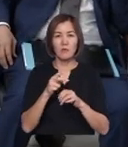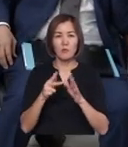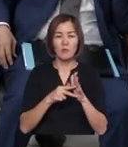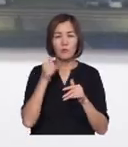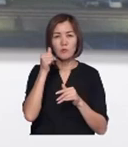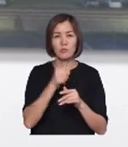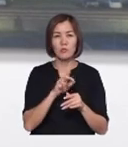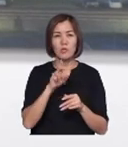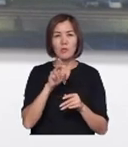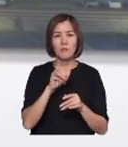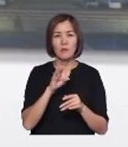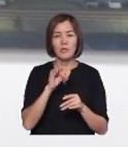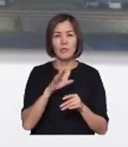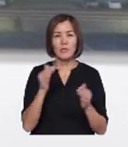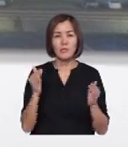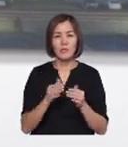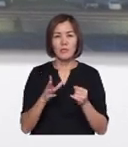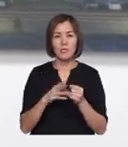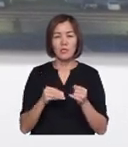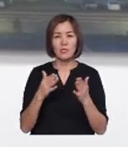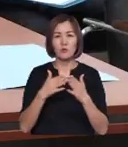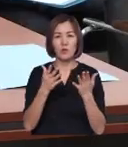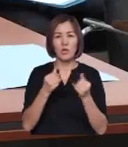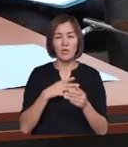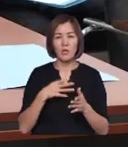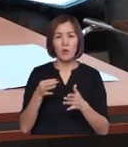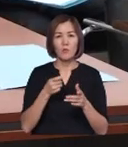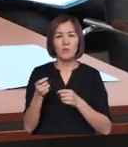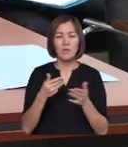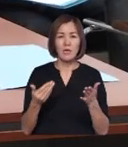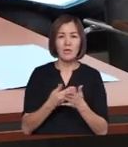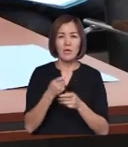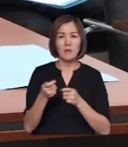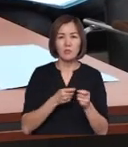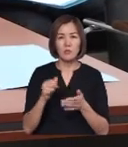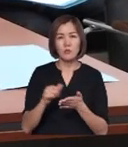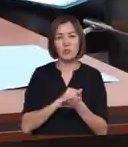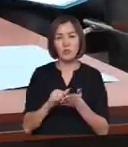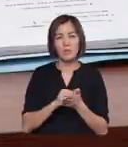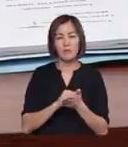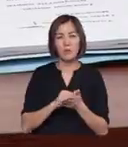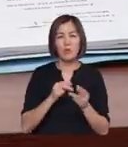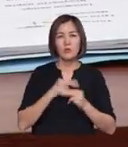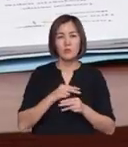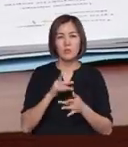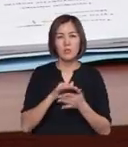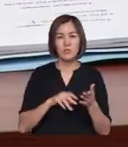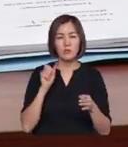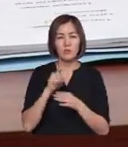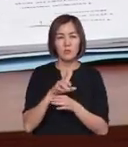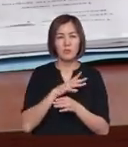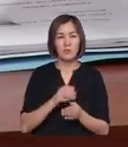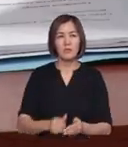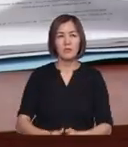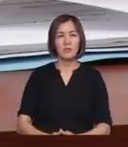2019 жылы Береке коттедж қалашығынан тұрғын үй алыпты. Облыс басшысы қала әкімшілігіне құжаттарын заңдастырып, жөндеу жұмыстарын жасауды